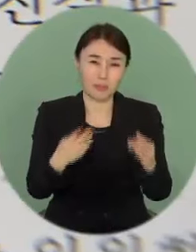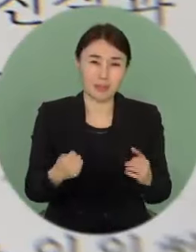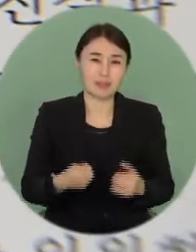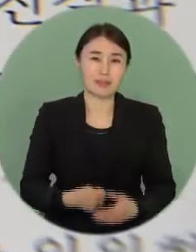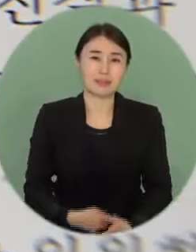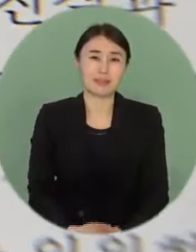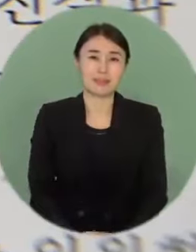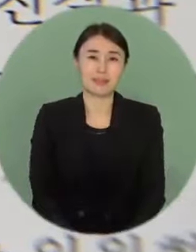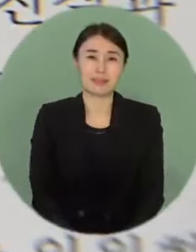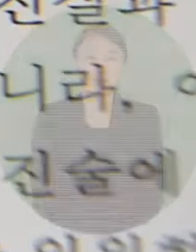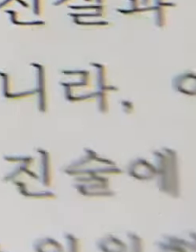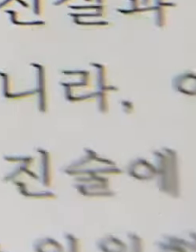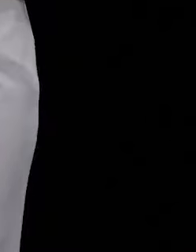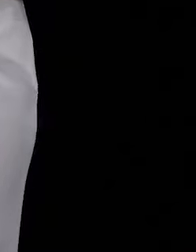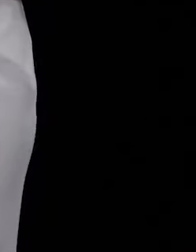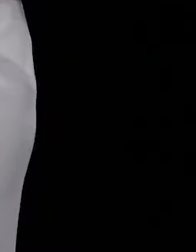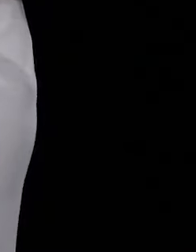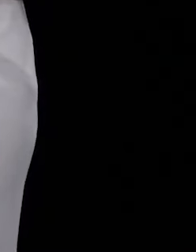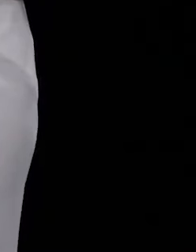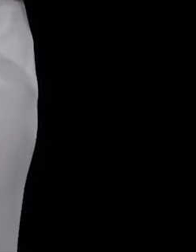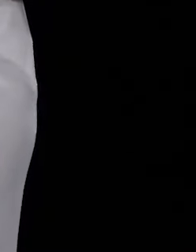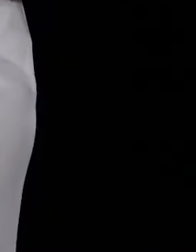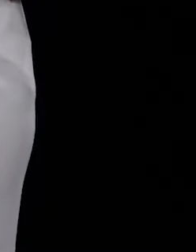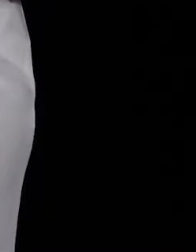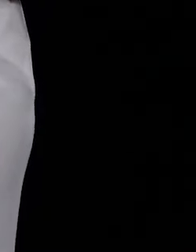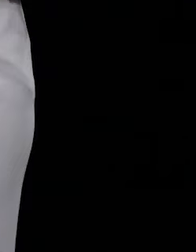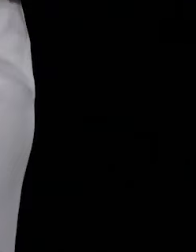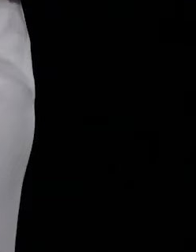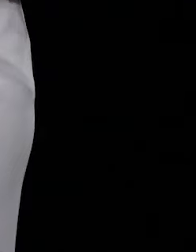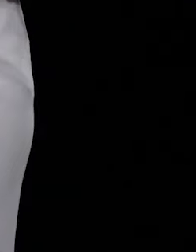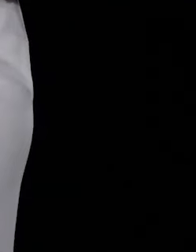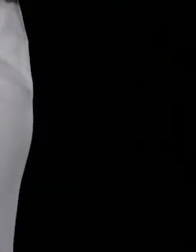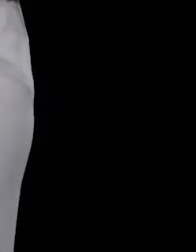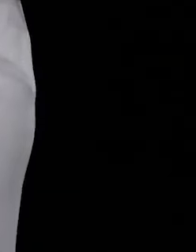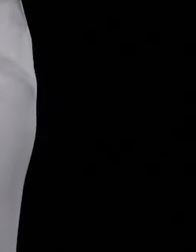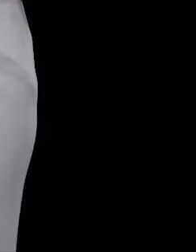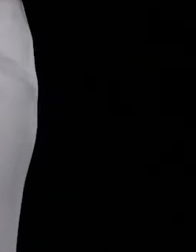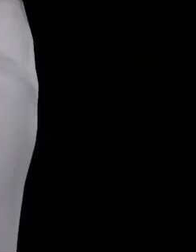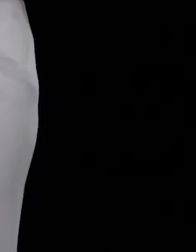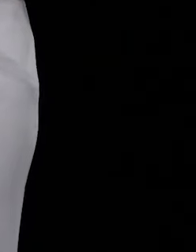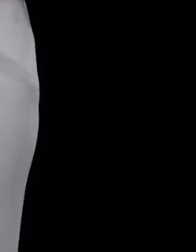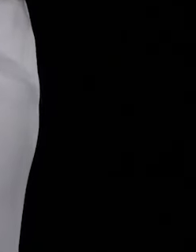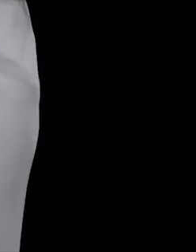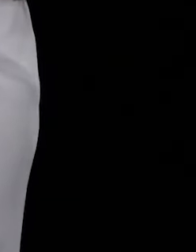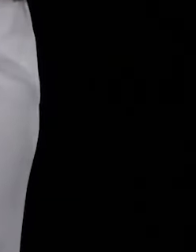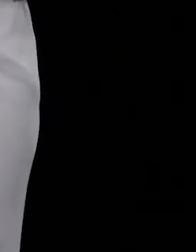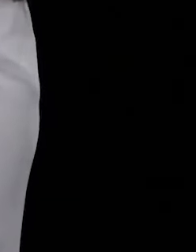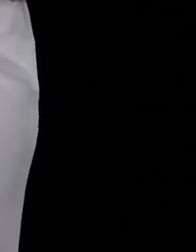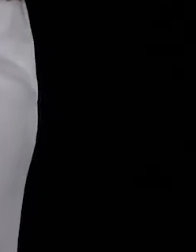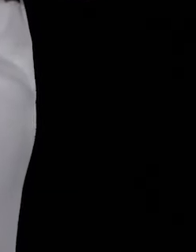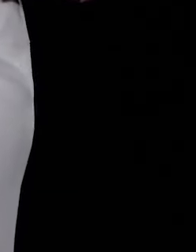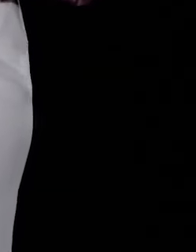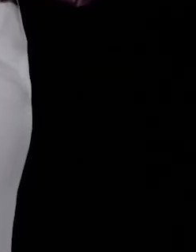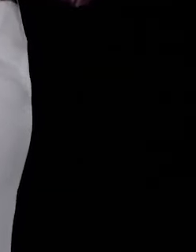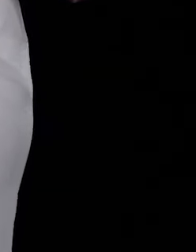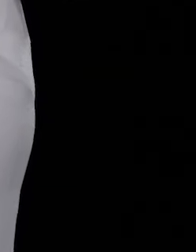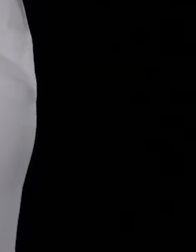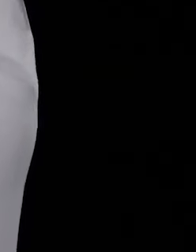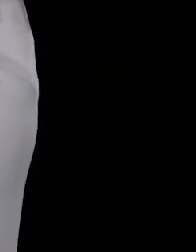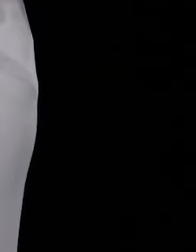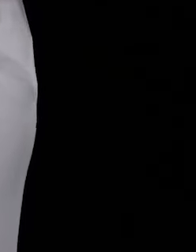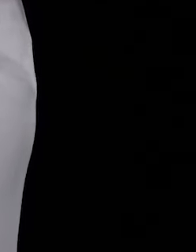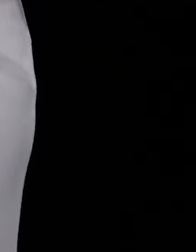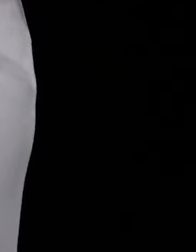뉴스 홍입니다 언제 어디서나 내손안의 뉴스 광주 NBC 뉴스 유튜브 구독으로